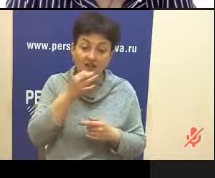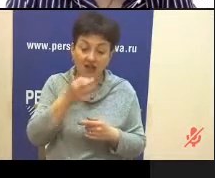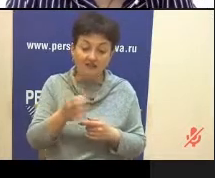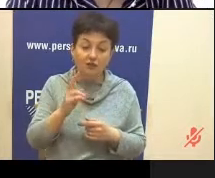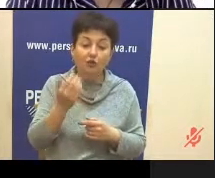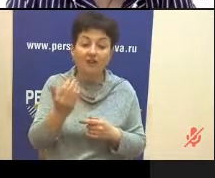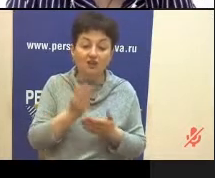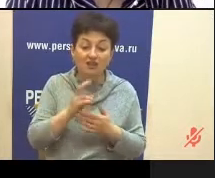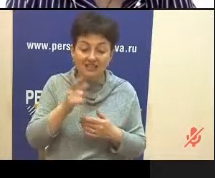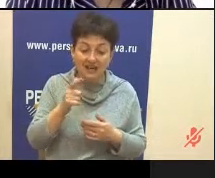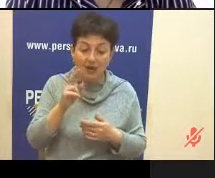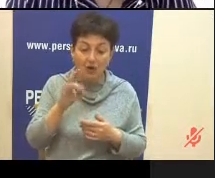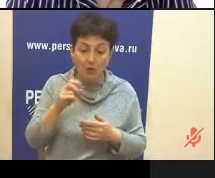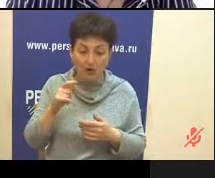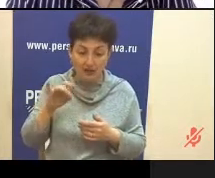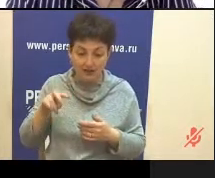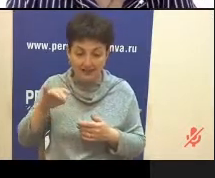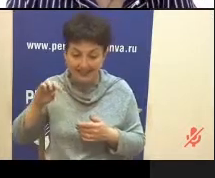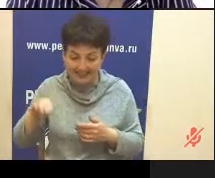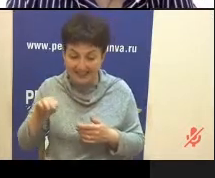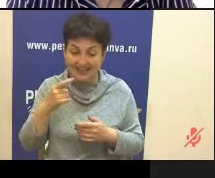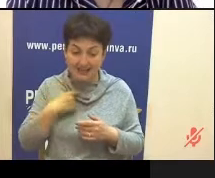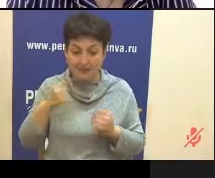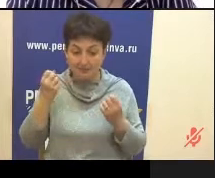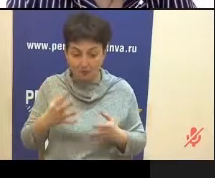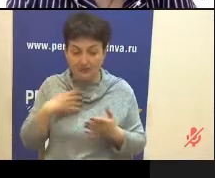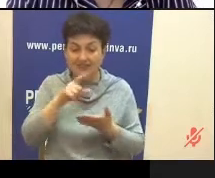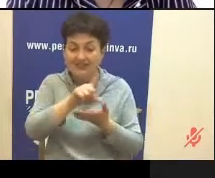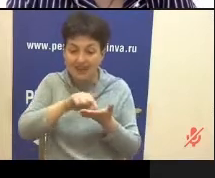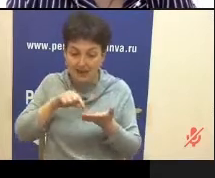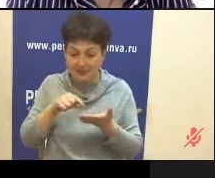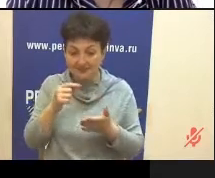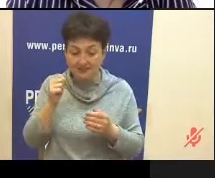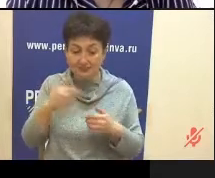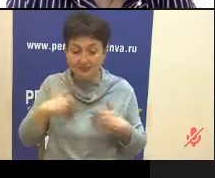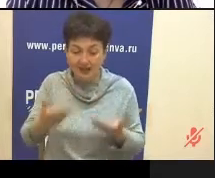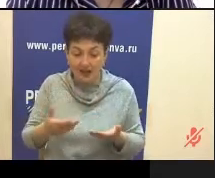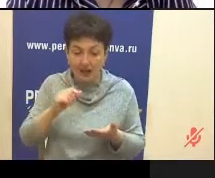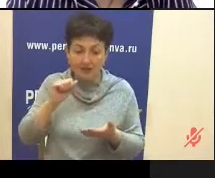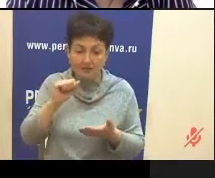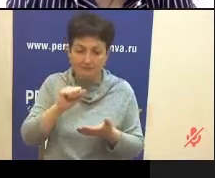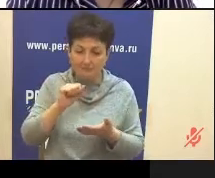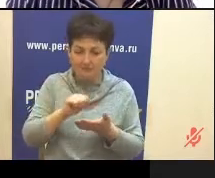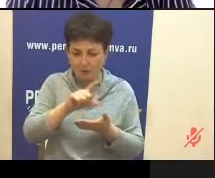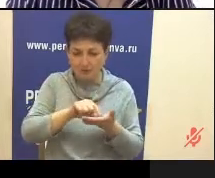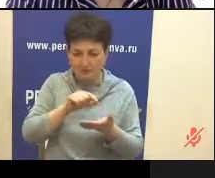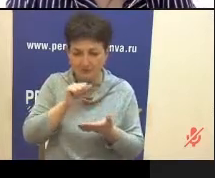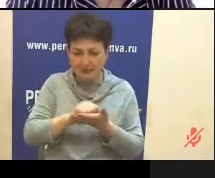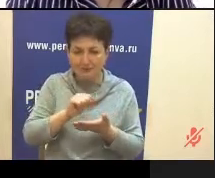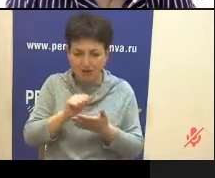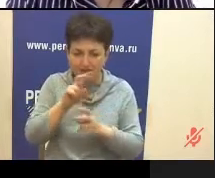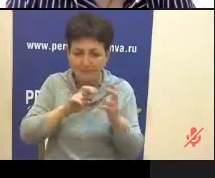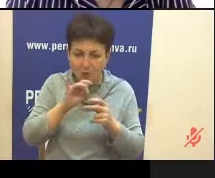на вопрос, кто ваша цель Когалыт, это я призываю вас просто скопировать или перепечатать фразу и